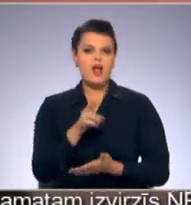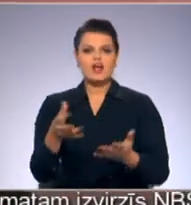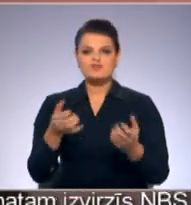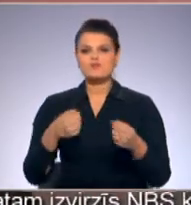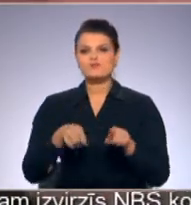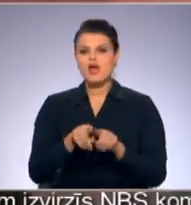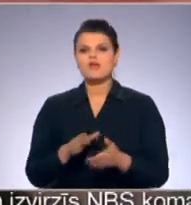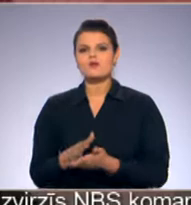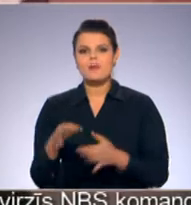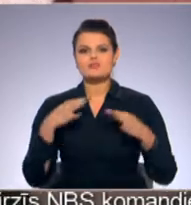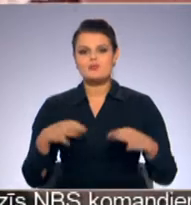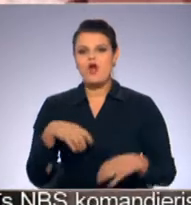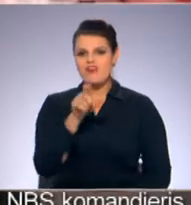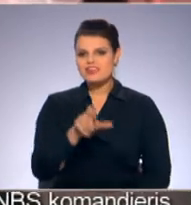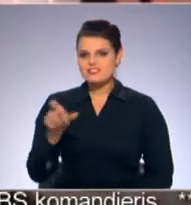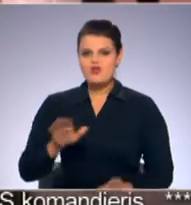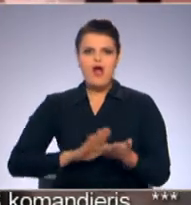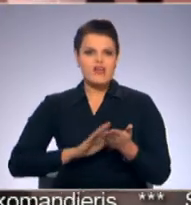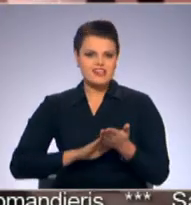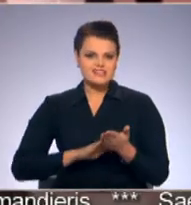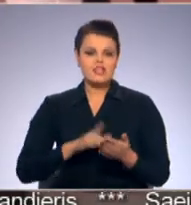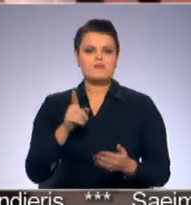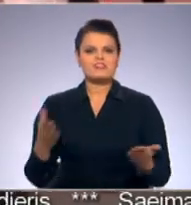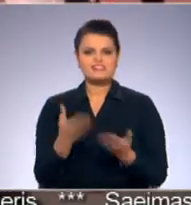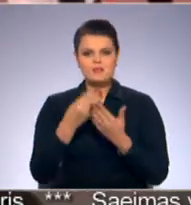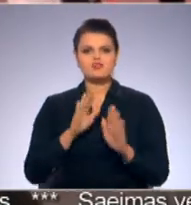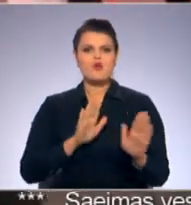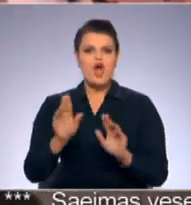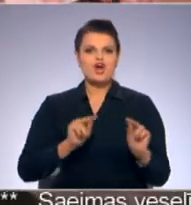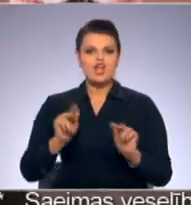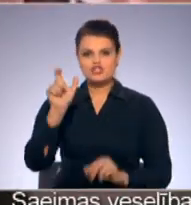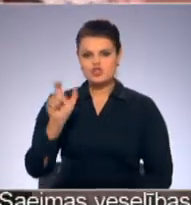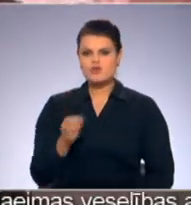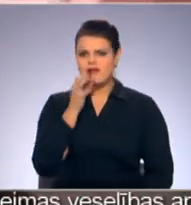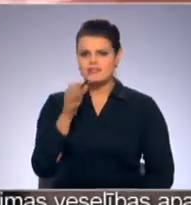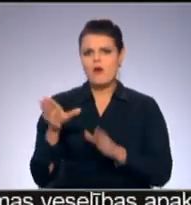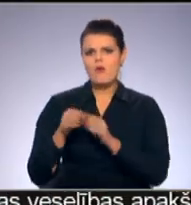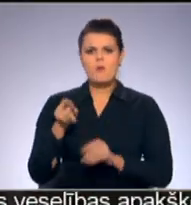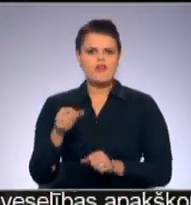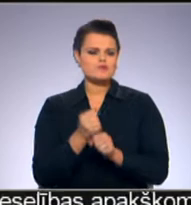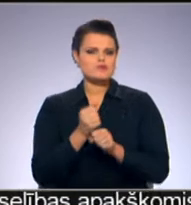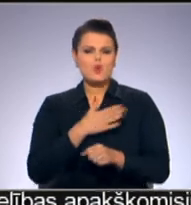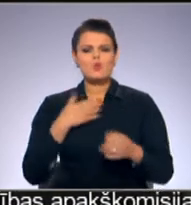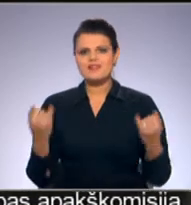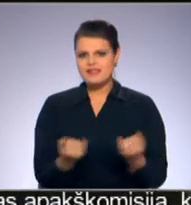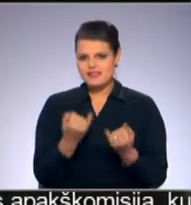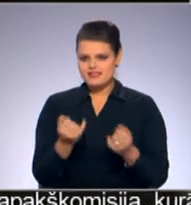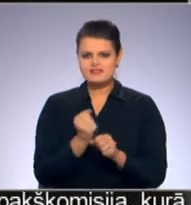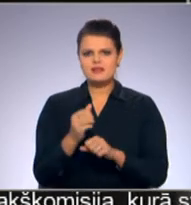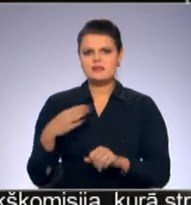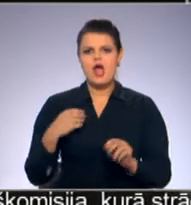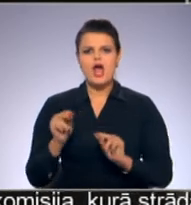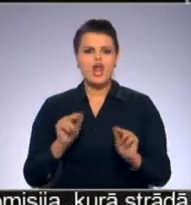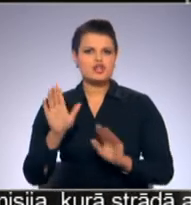jomas profesionāļu atzinību. Aktieri slavēja savu režisoru stāstot, ka ar viņu strādāt ir ļoti interesanti. Strādājot ar Intu, ir apmēram